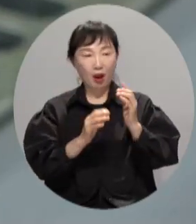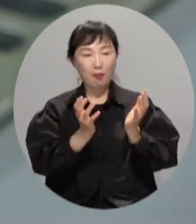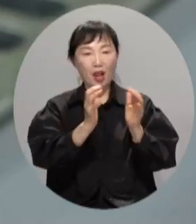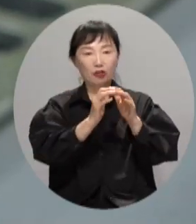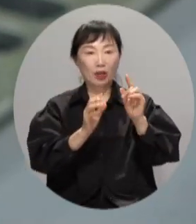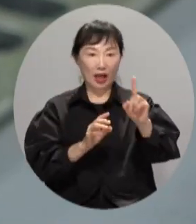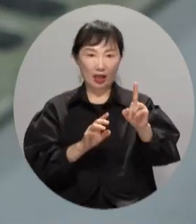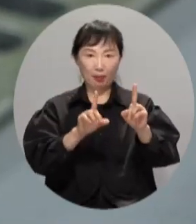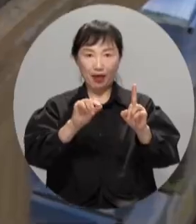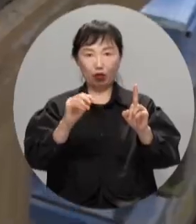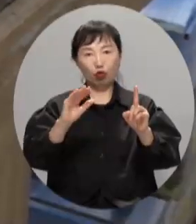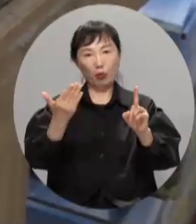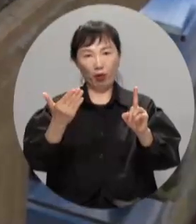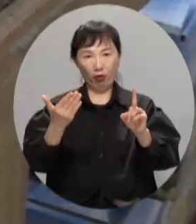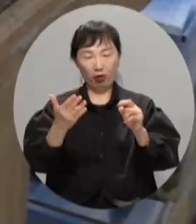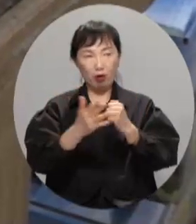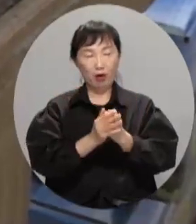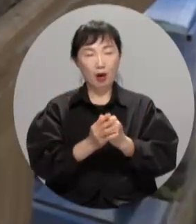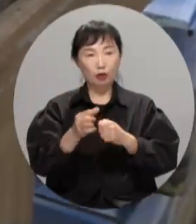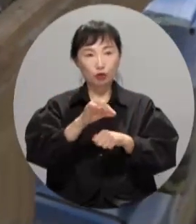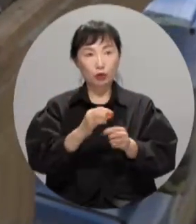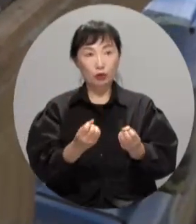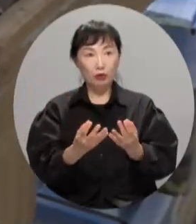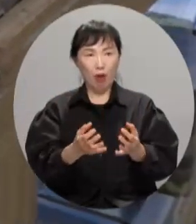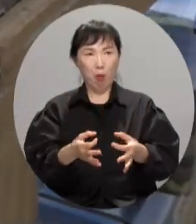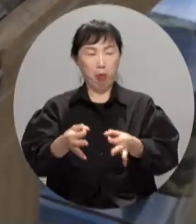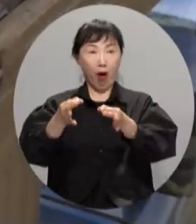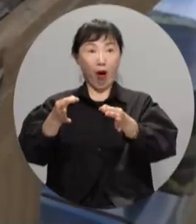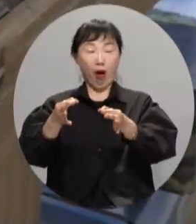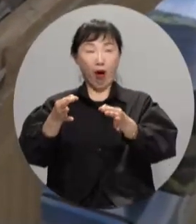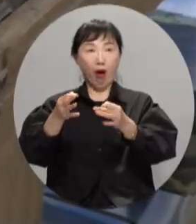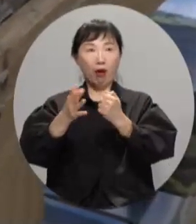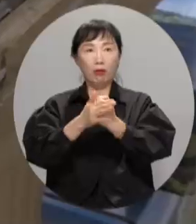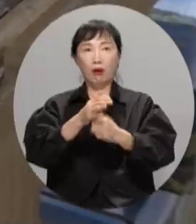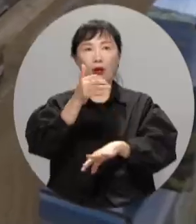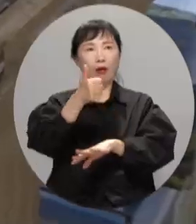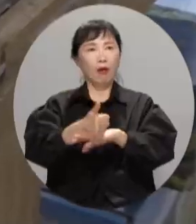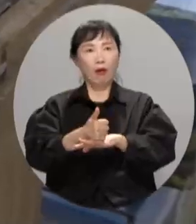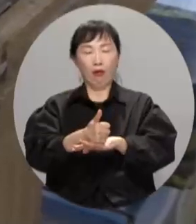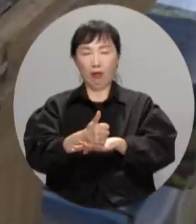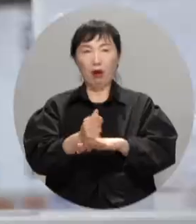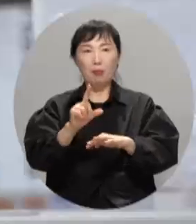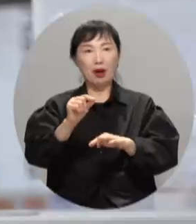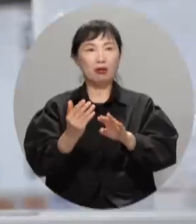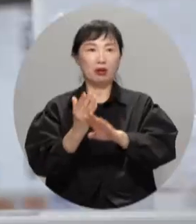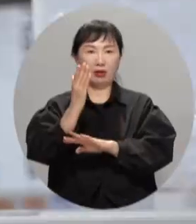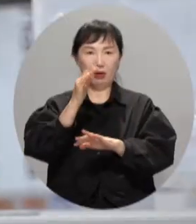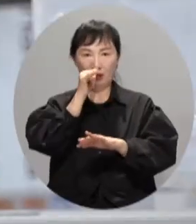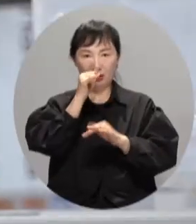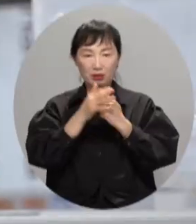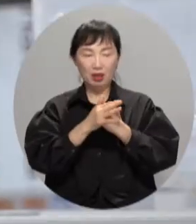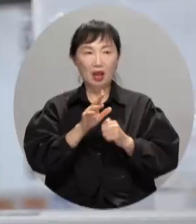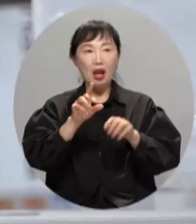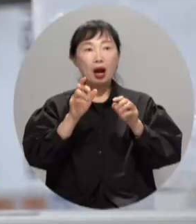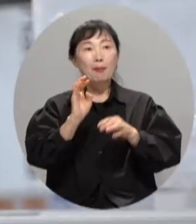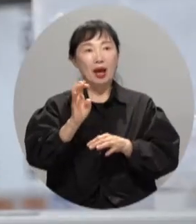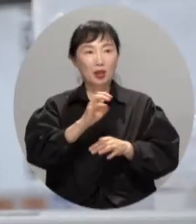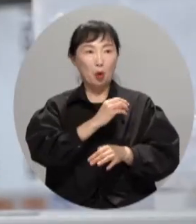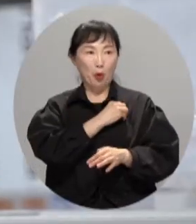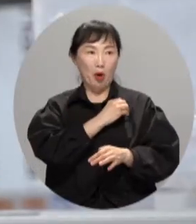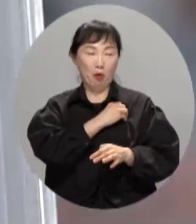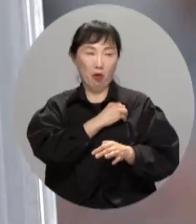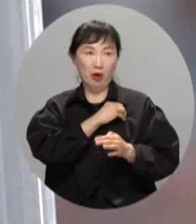1,900원입니다. 추석을 전후에 급등하더니 결국 만 원을 넘었습니다. 마트 회원에 한해서 2,000원가량